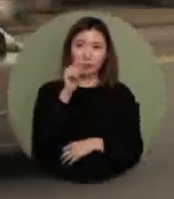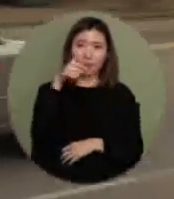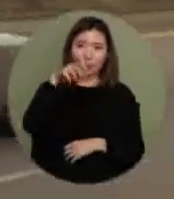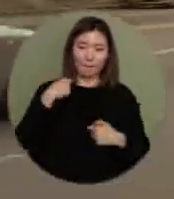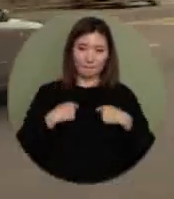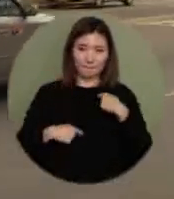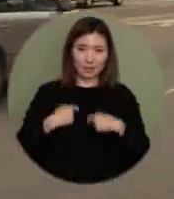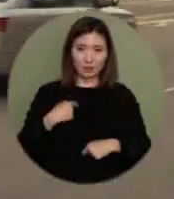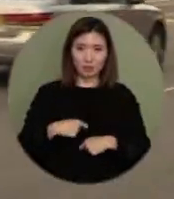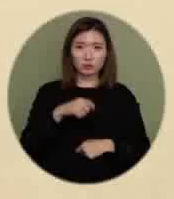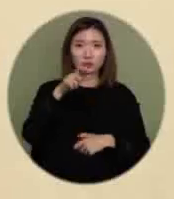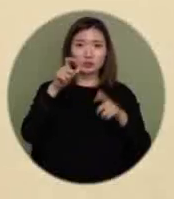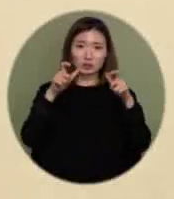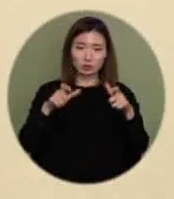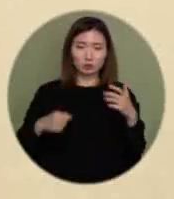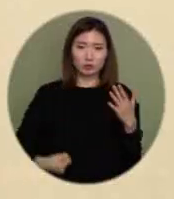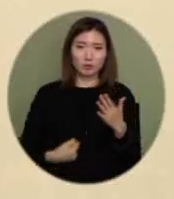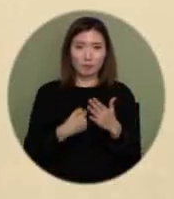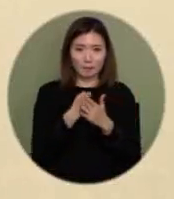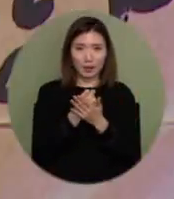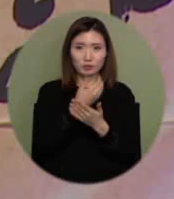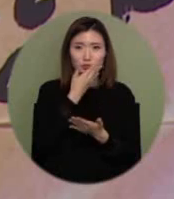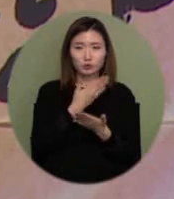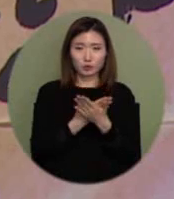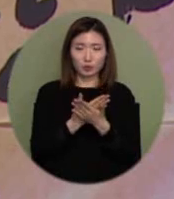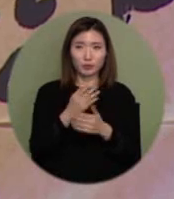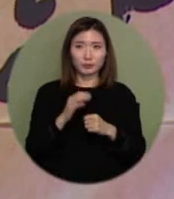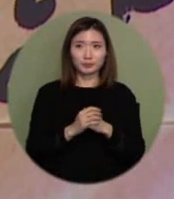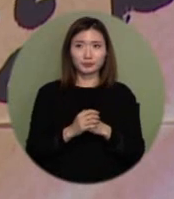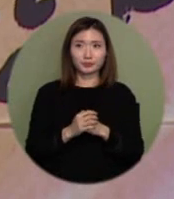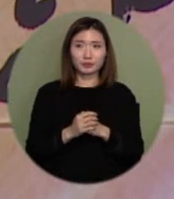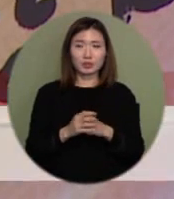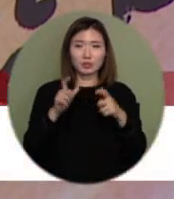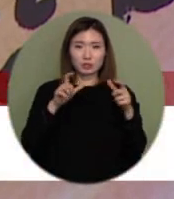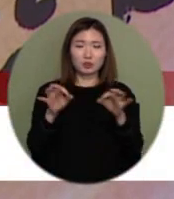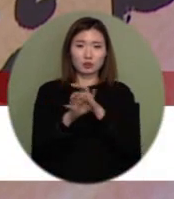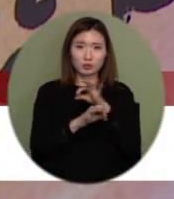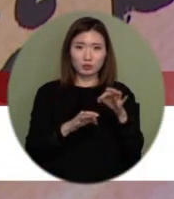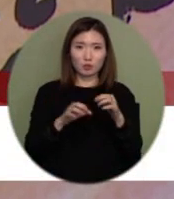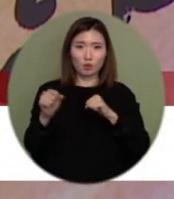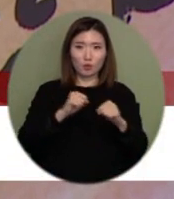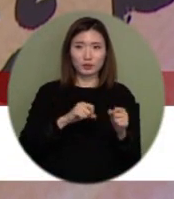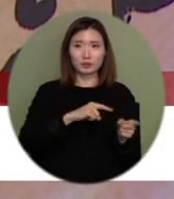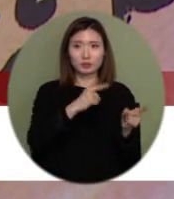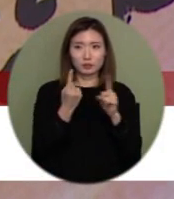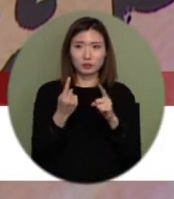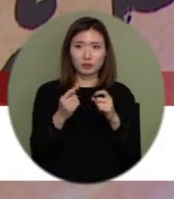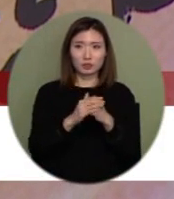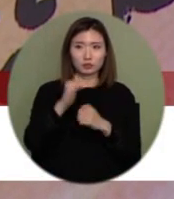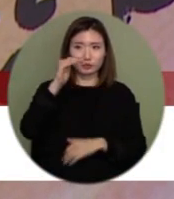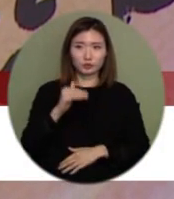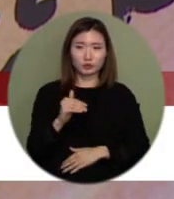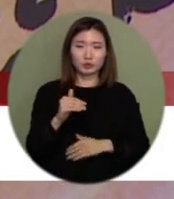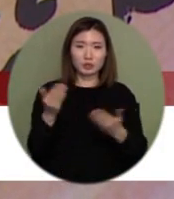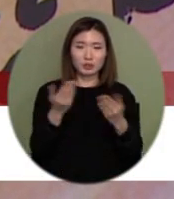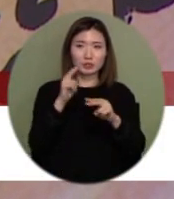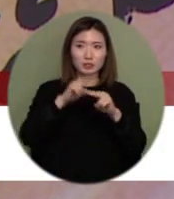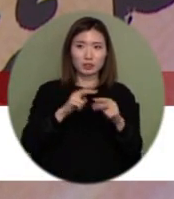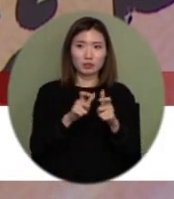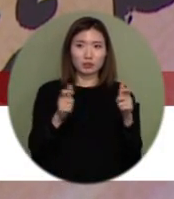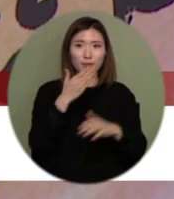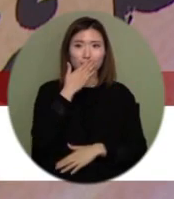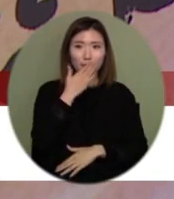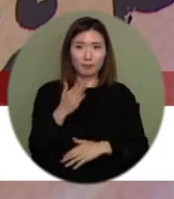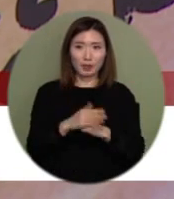패션 진흥지구로 지정하겠다는 것이 골자입니다. 지역 경제를 활성화하고 양질의 일자리를 늘릴 수 있도록 자적